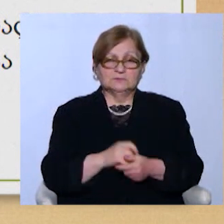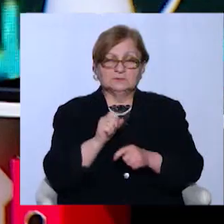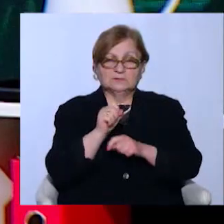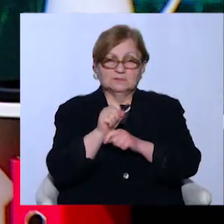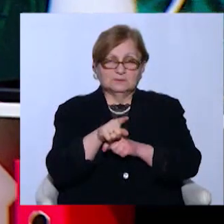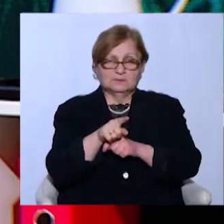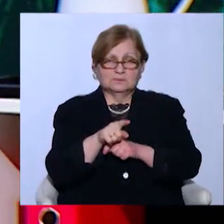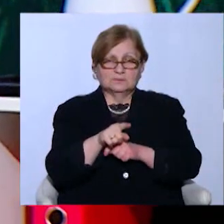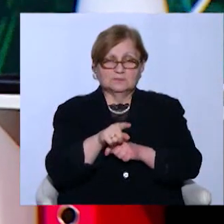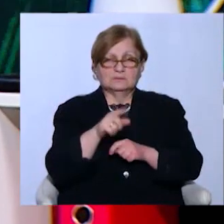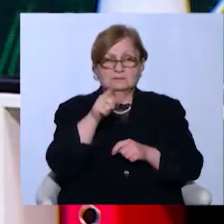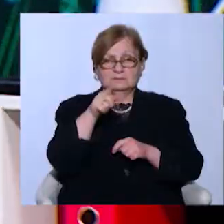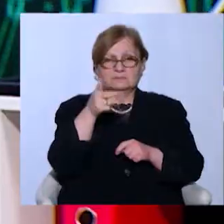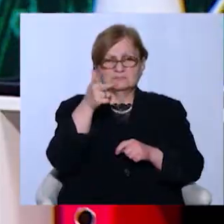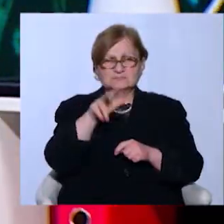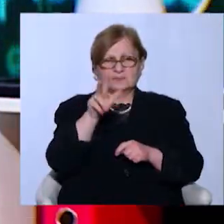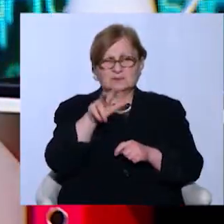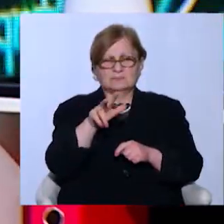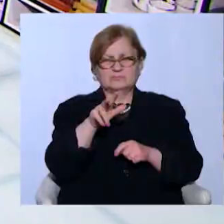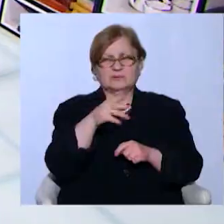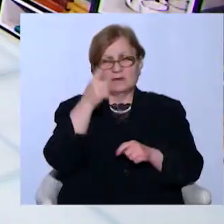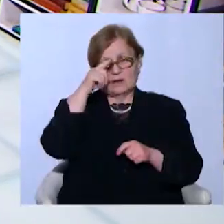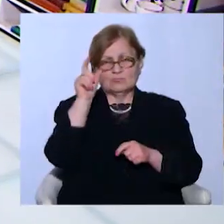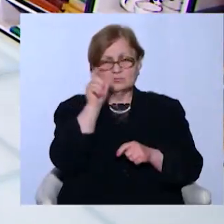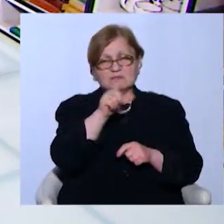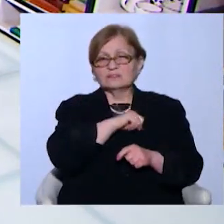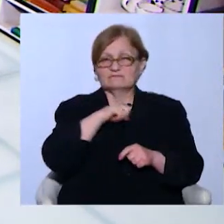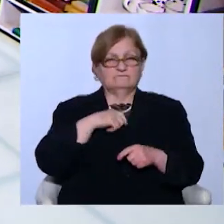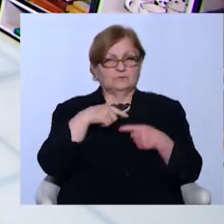დავალებას, სამცალ ამოცანას, იქნებ შეძლოთ მოიფიქროთ დამოუკიდებლად.